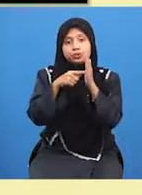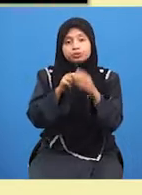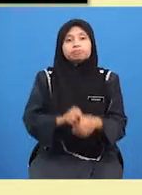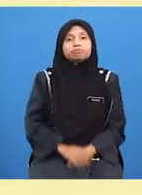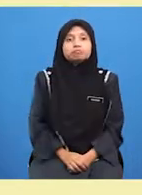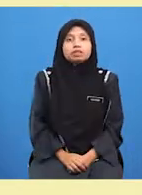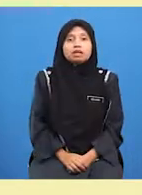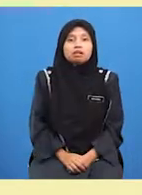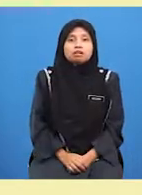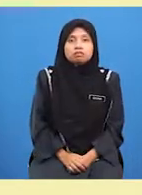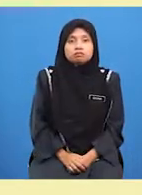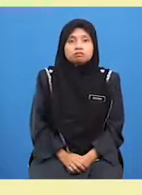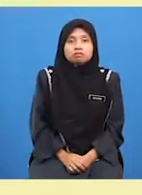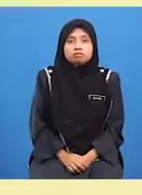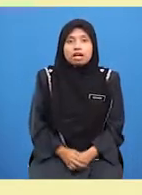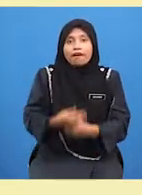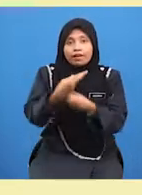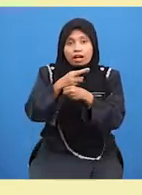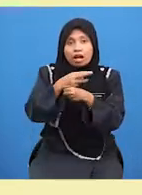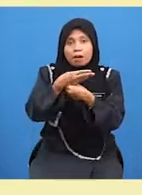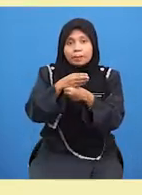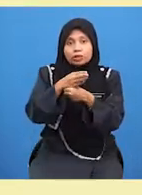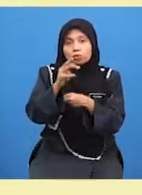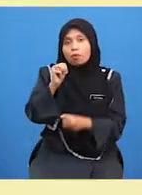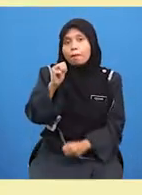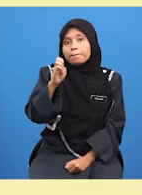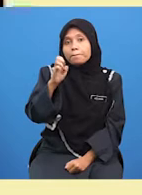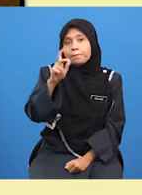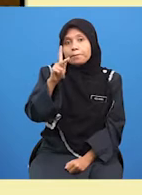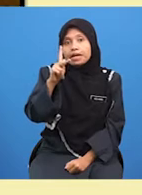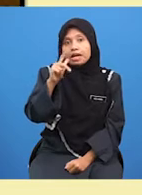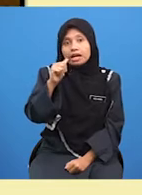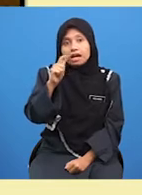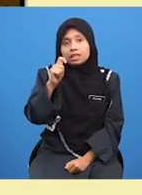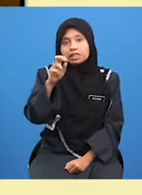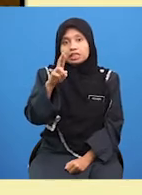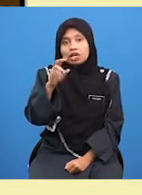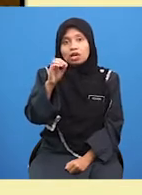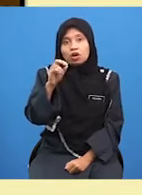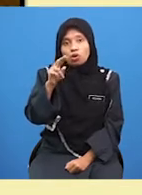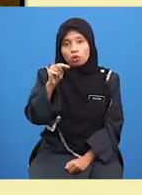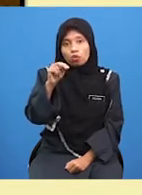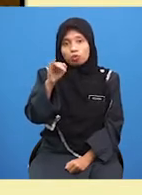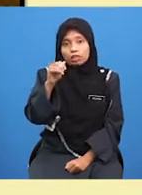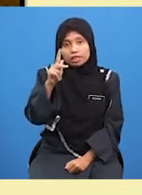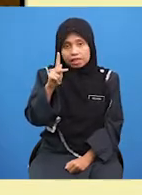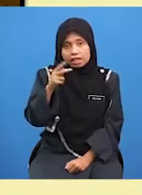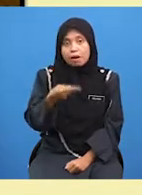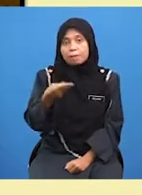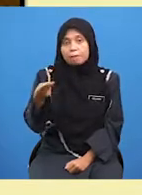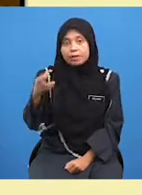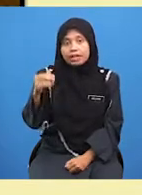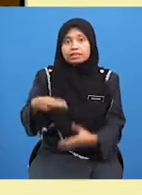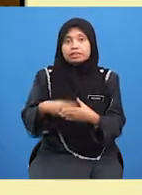skrin. Manakala, dalam topik reka bentuk mekatronik, produk yang